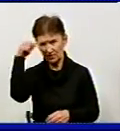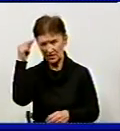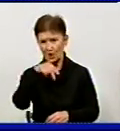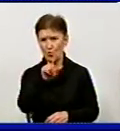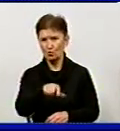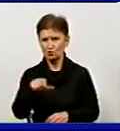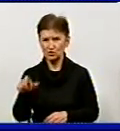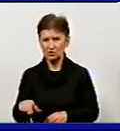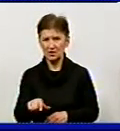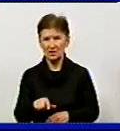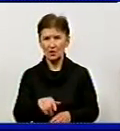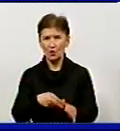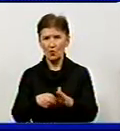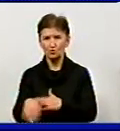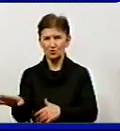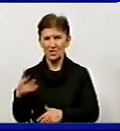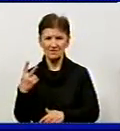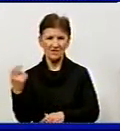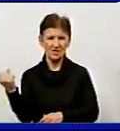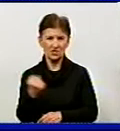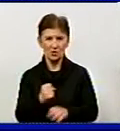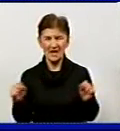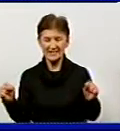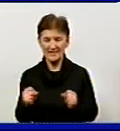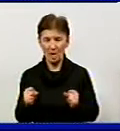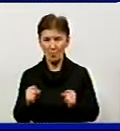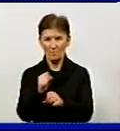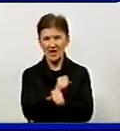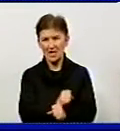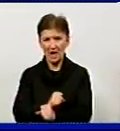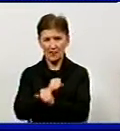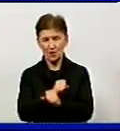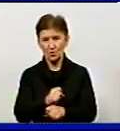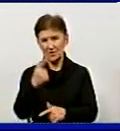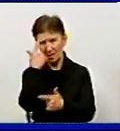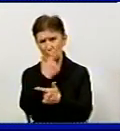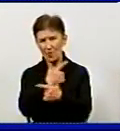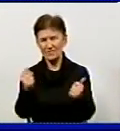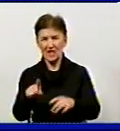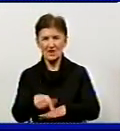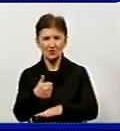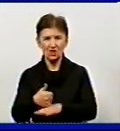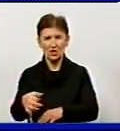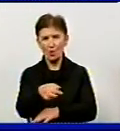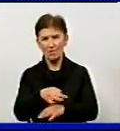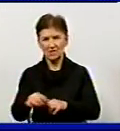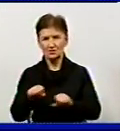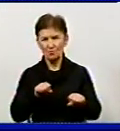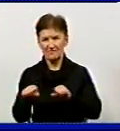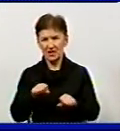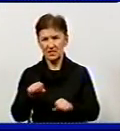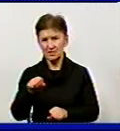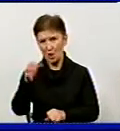шкіл Кіровоградської області пішли на двотижневі зимові канікули. Про це день за днем повідомив начальник обласного управління освіти